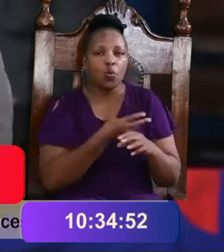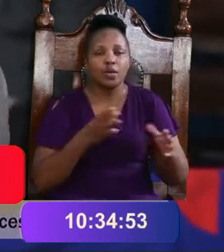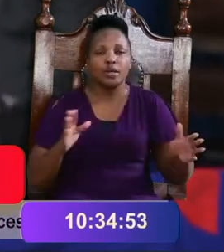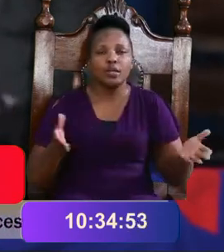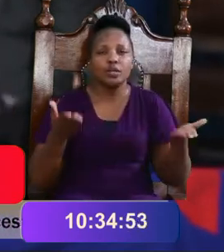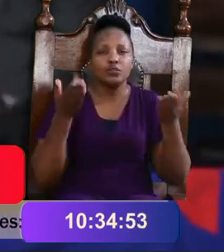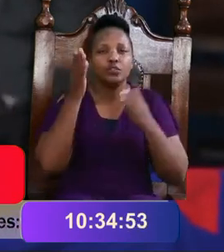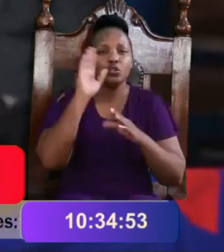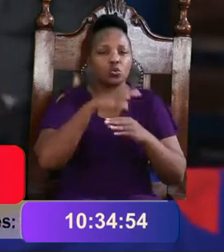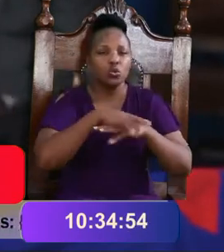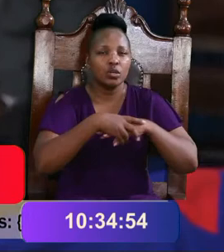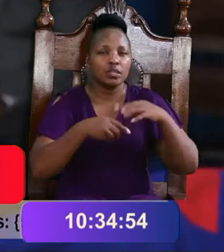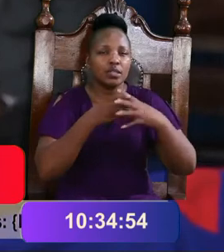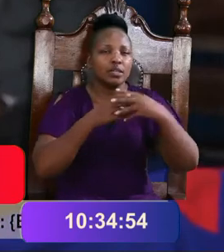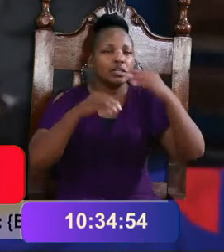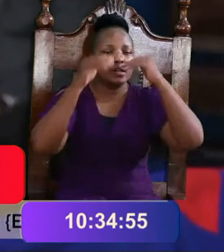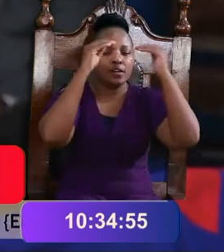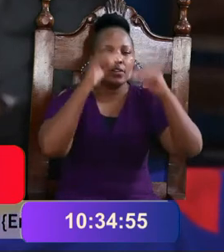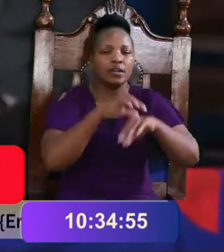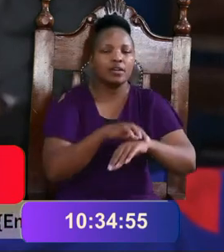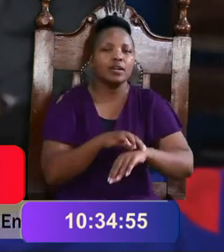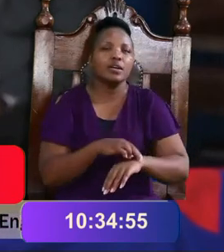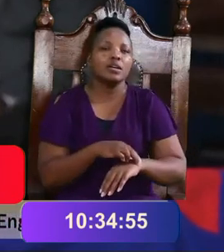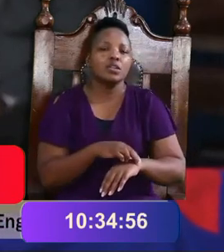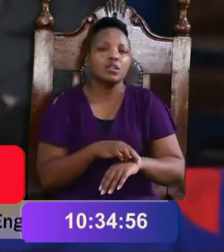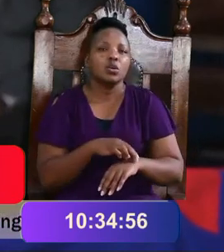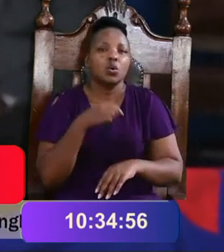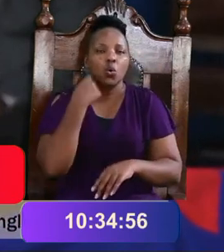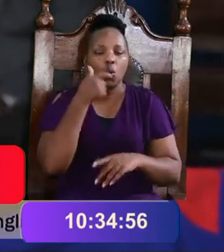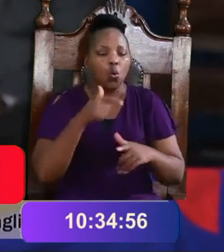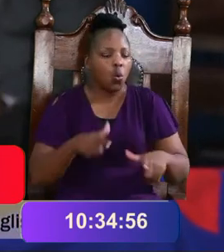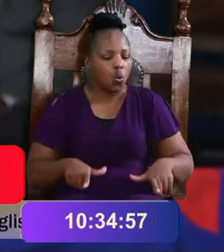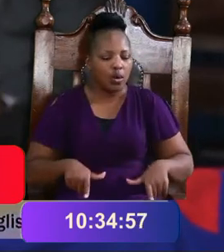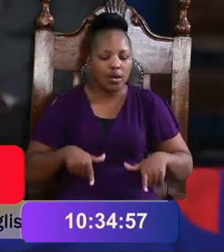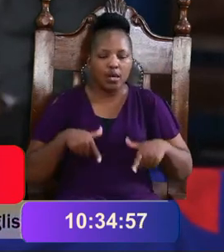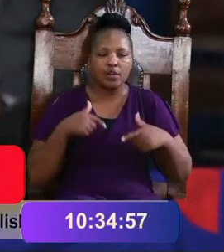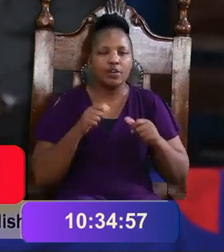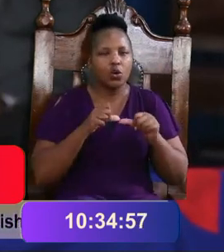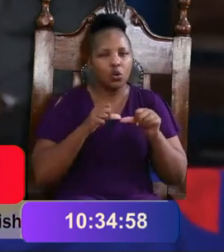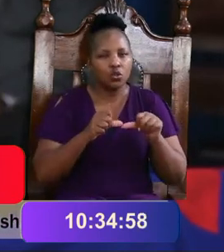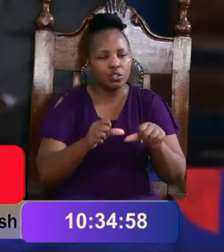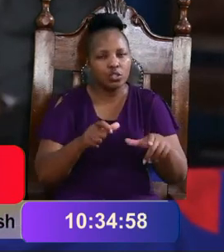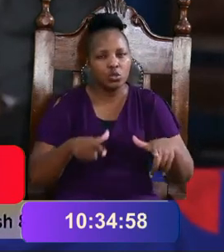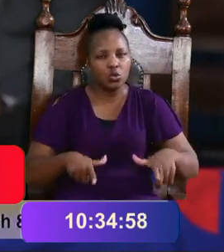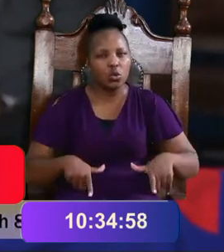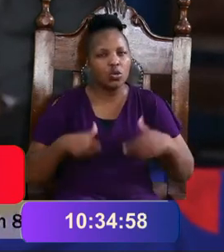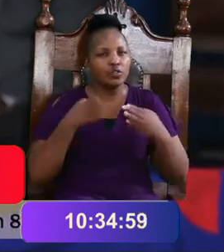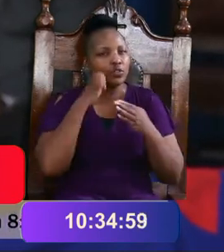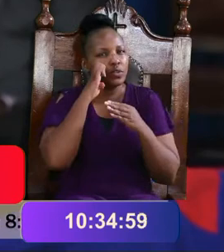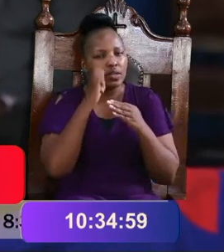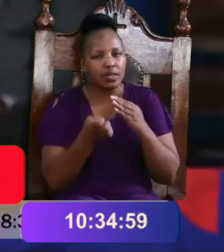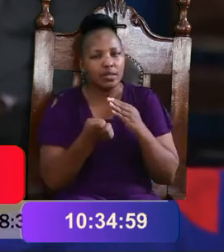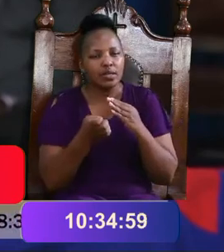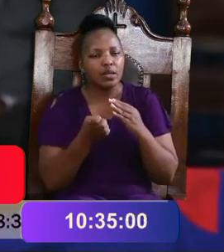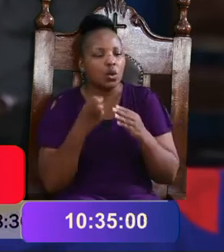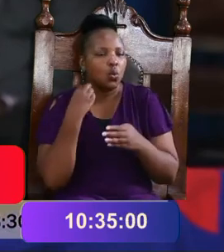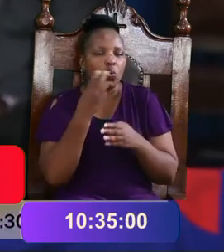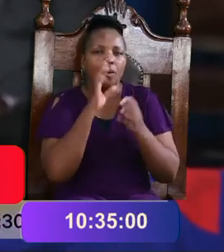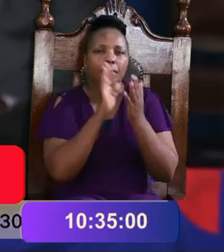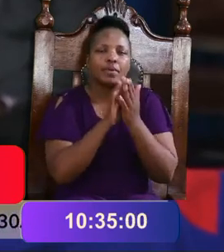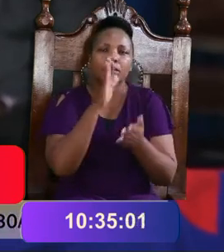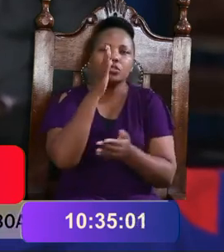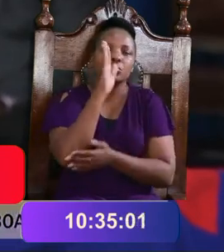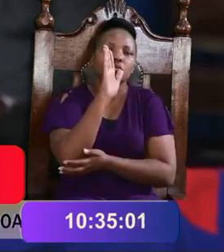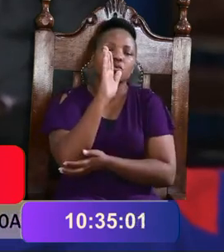ambaye uliumba bingu na dunia, wewe ambaye unaishi na utaendelea kuishi mpaka wakati usio na kipimo. Tuakusifu na